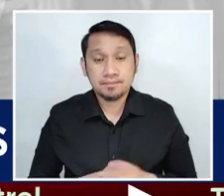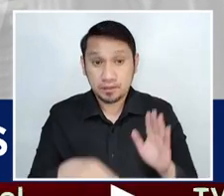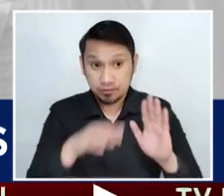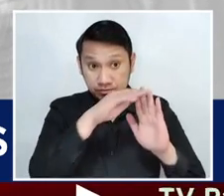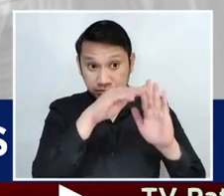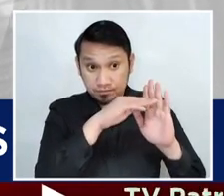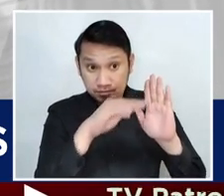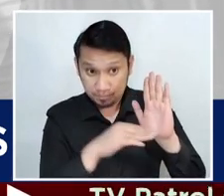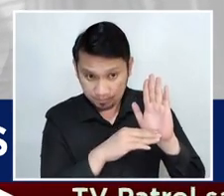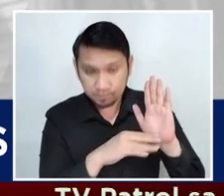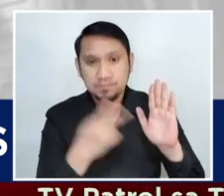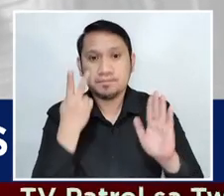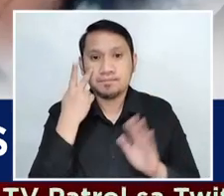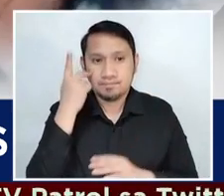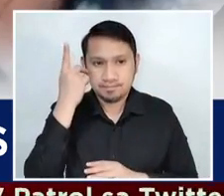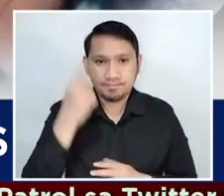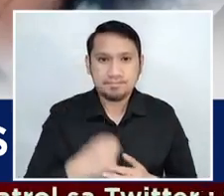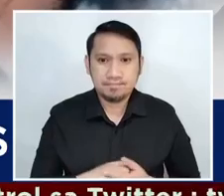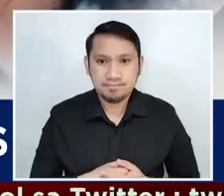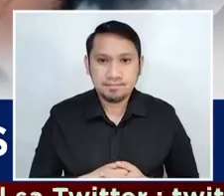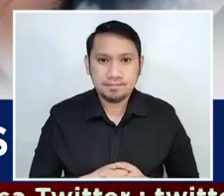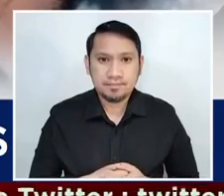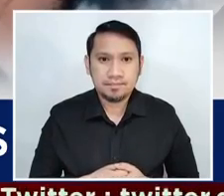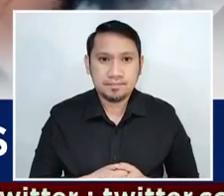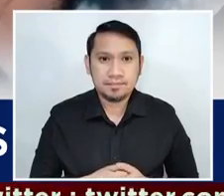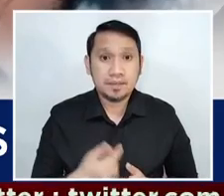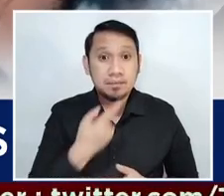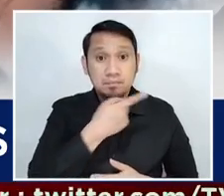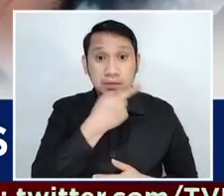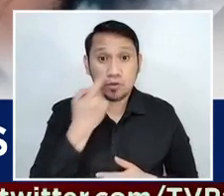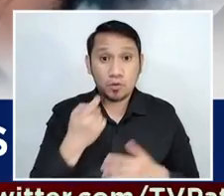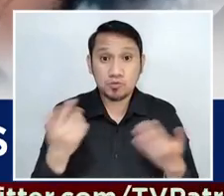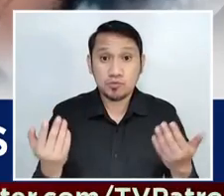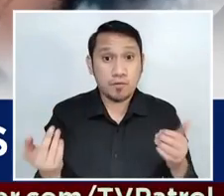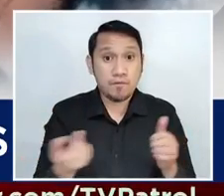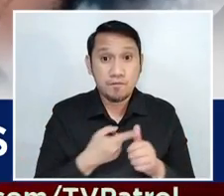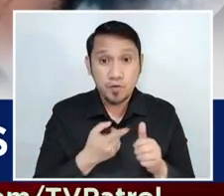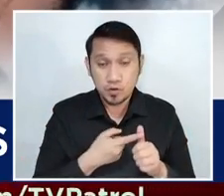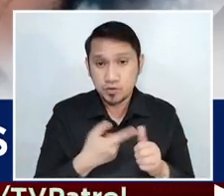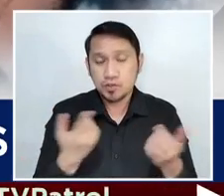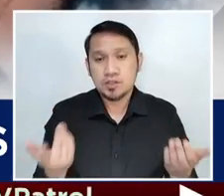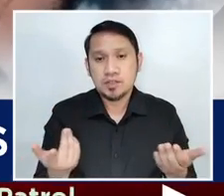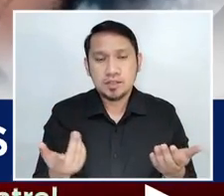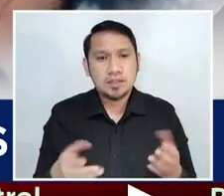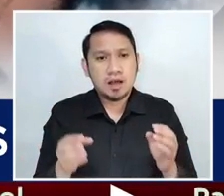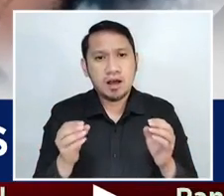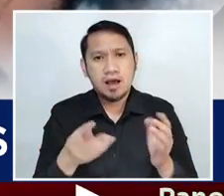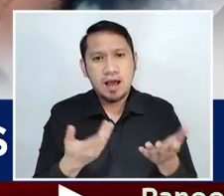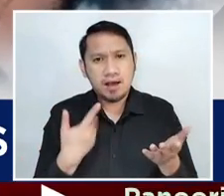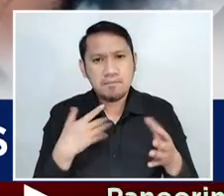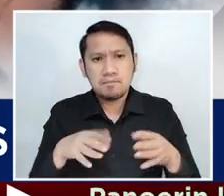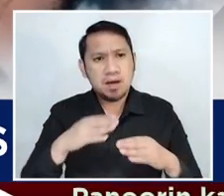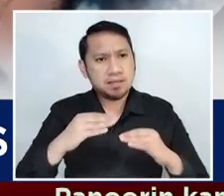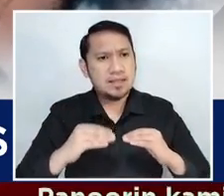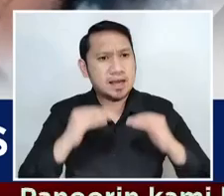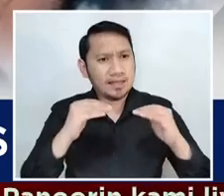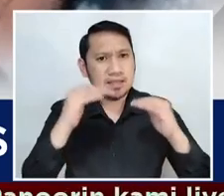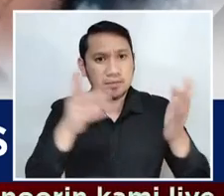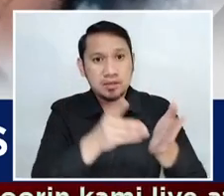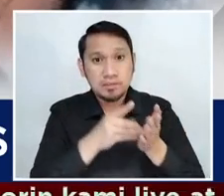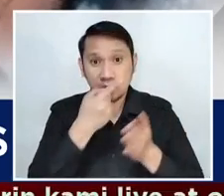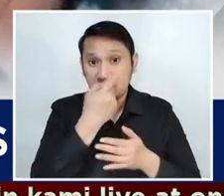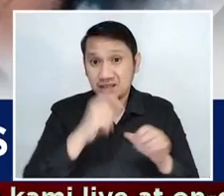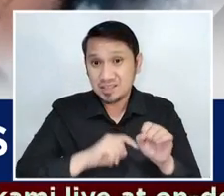naman kada litro sa gasolina. Dahil dun sa una sa pagtaas ng demand dahil nagsisimula ng lumamig sa ibang mga